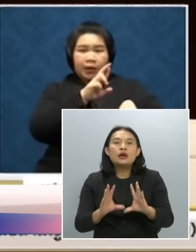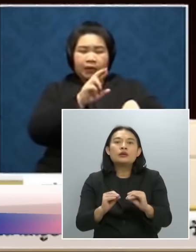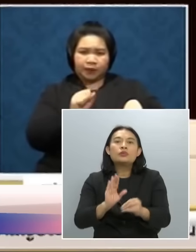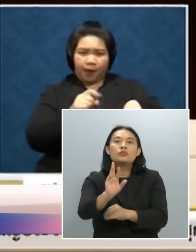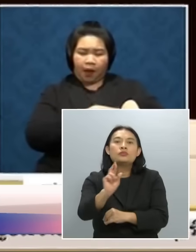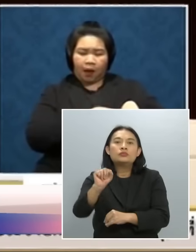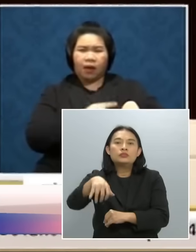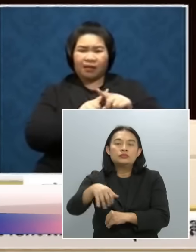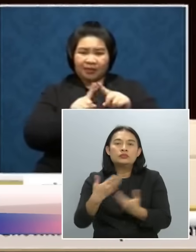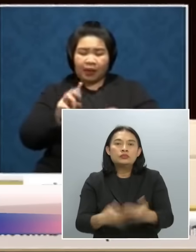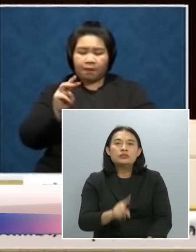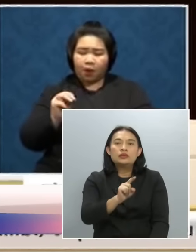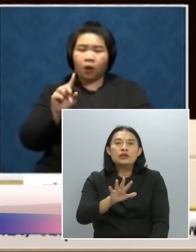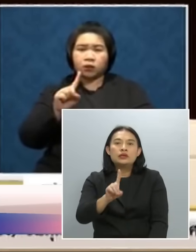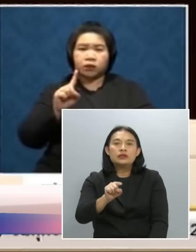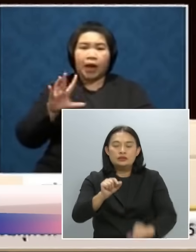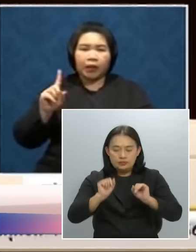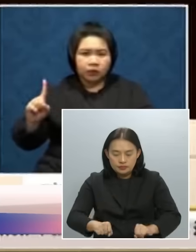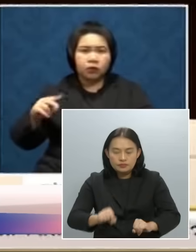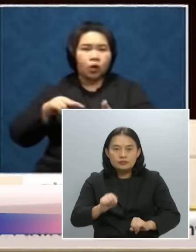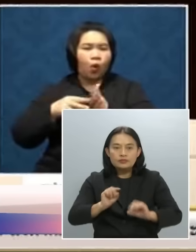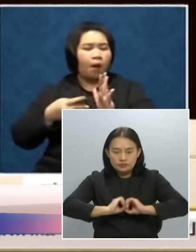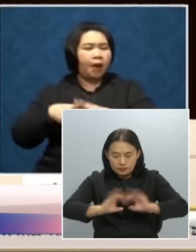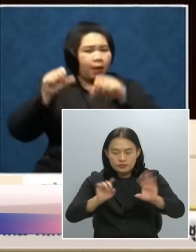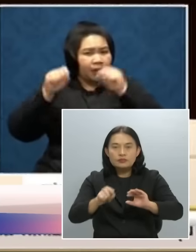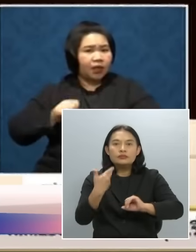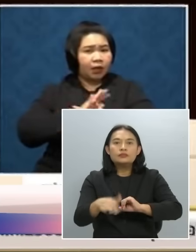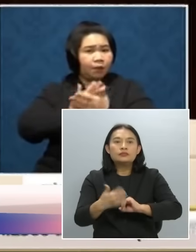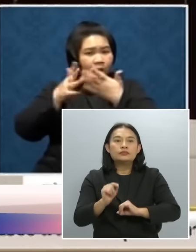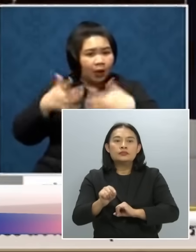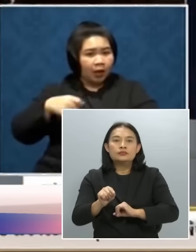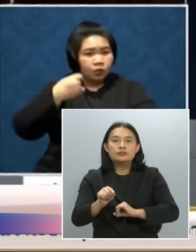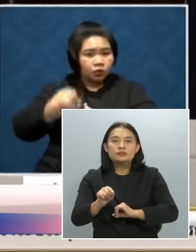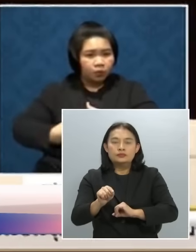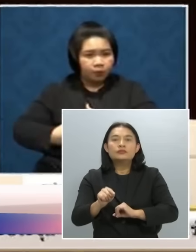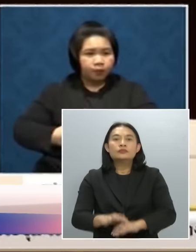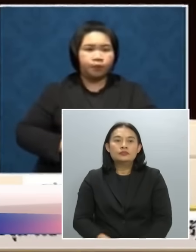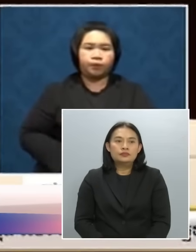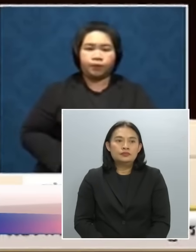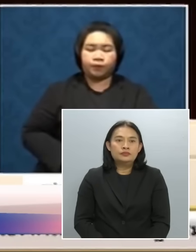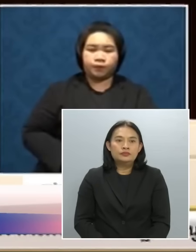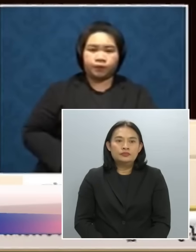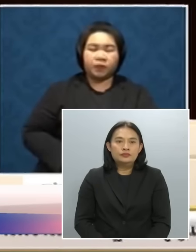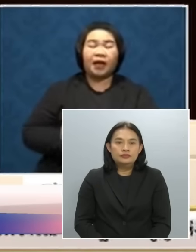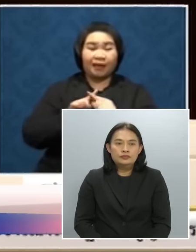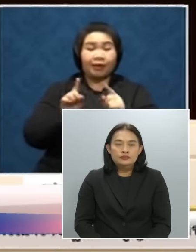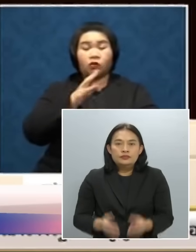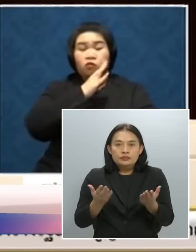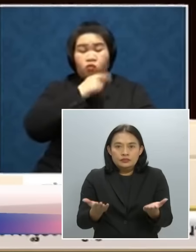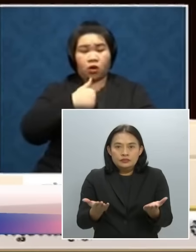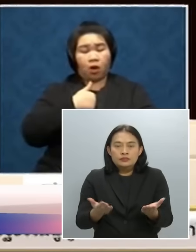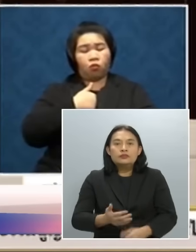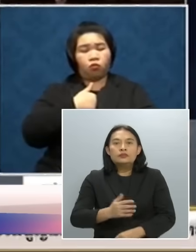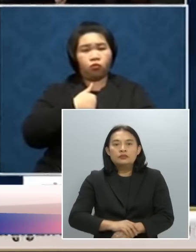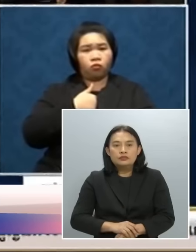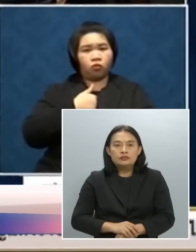151บอกว่าการลงมตินั้นเป็นเด็ดขาดไปแล้วแล้วถ้าเราจะมา